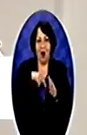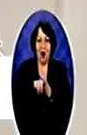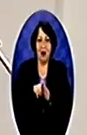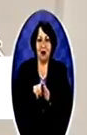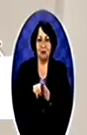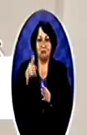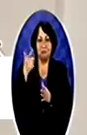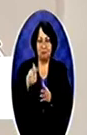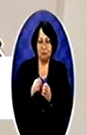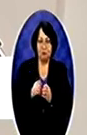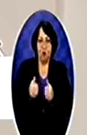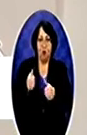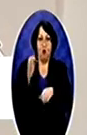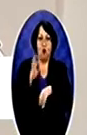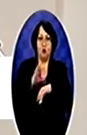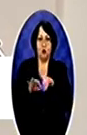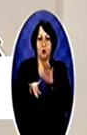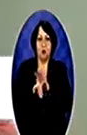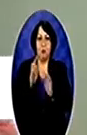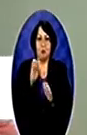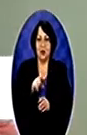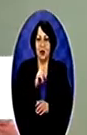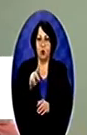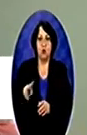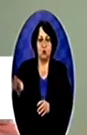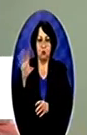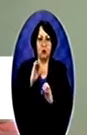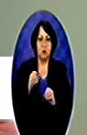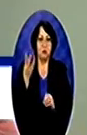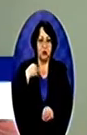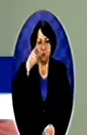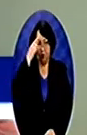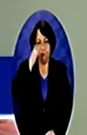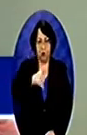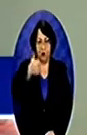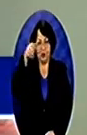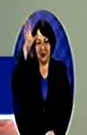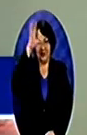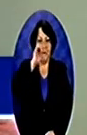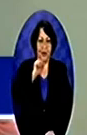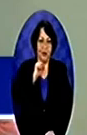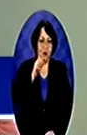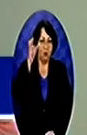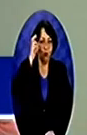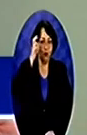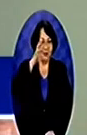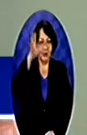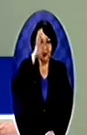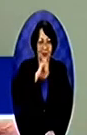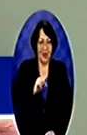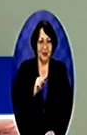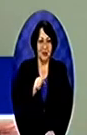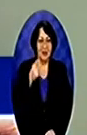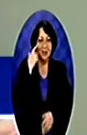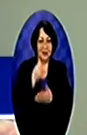импортын бүтээгдэхүүний хэрэглээ нэг үе буурч байжээ. Одоо Монгол Улсын ерөнхий сайд болон боловсролын сайдтаа тусдныудаа